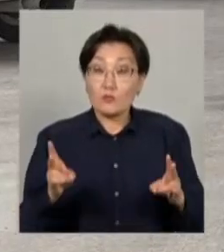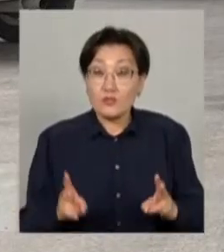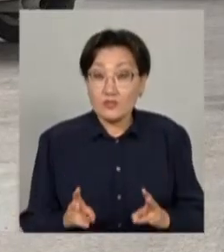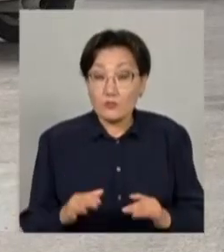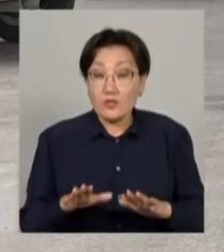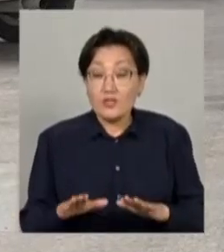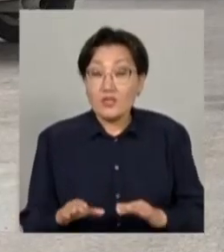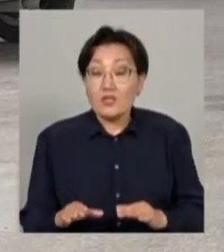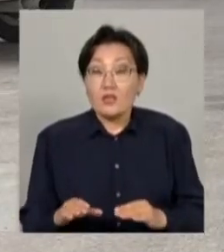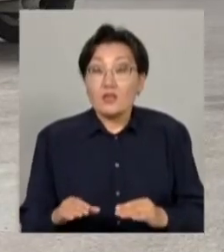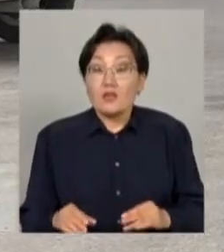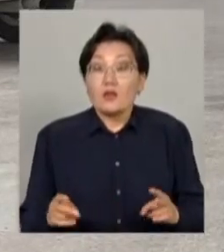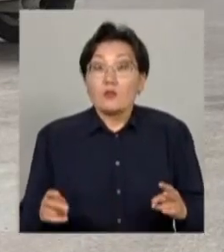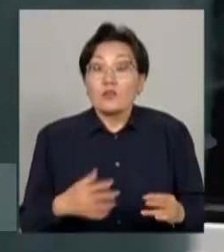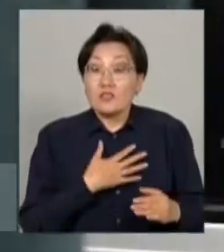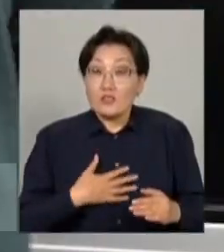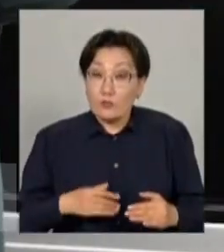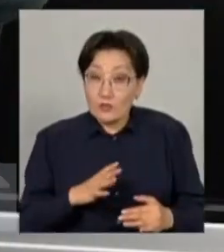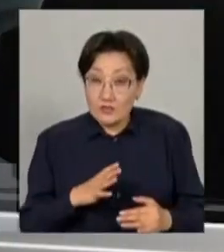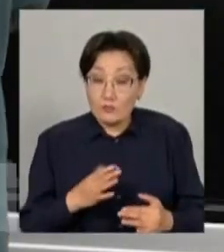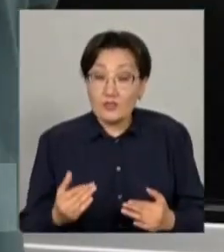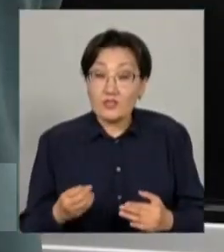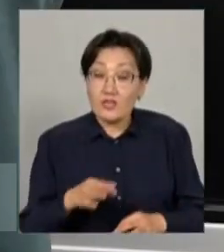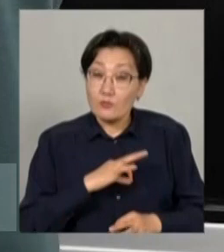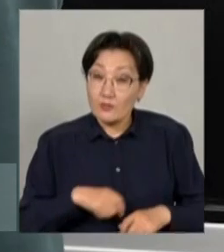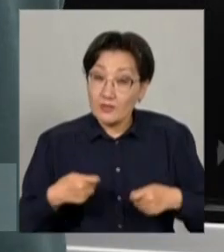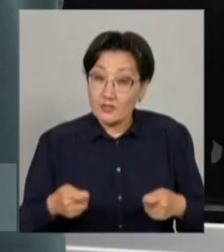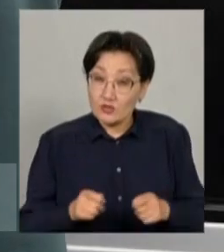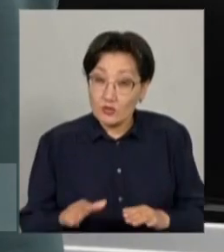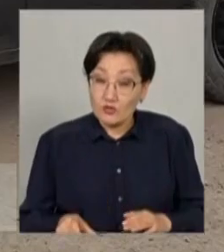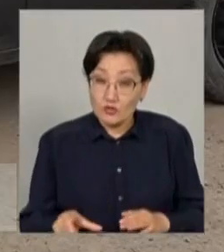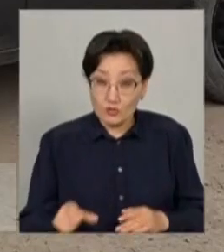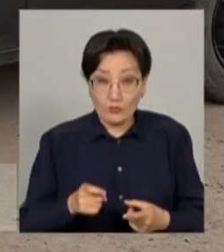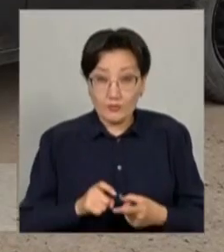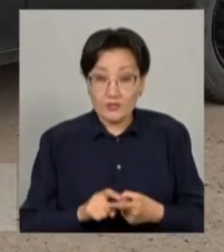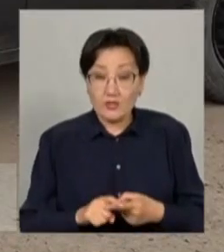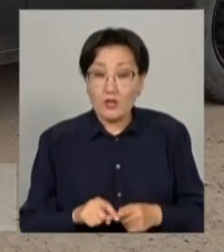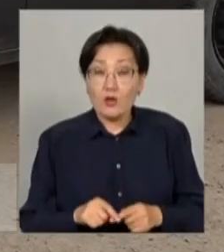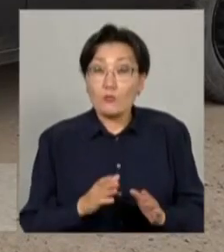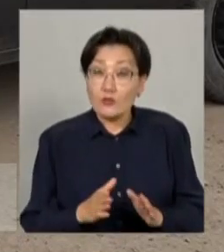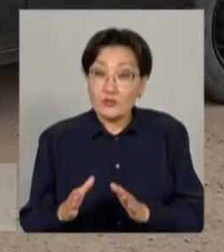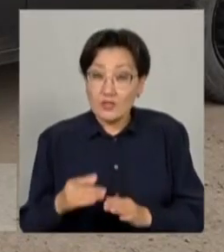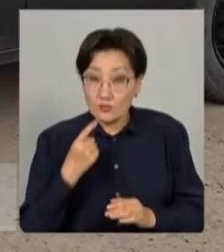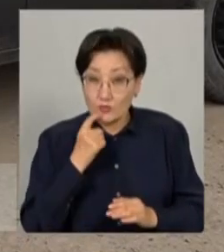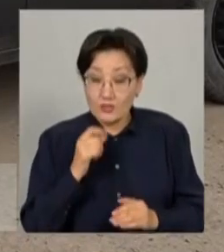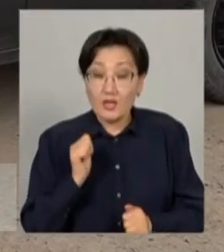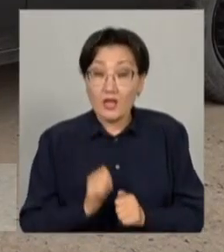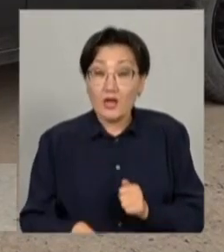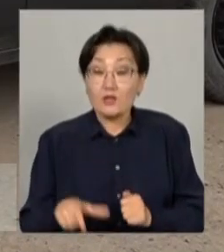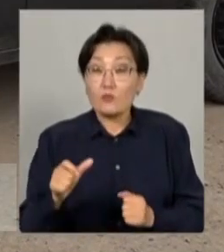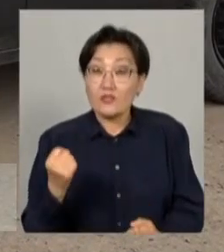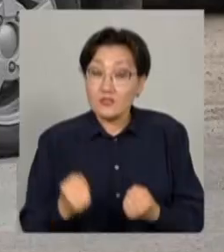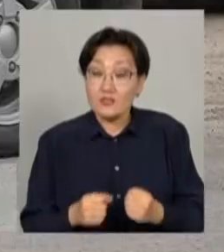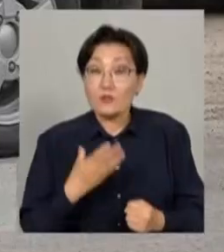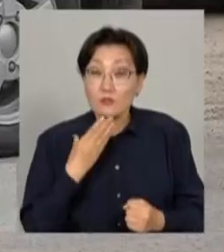ұшырағандар тек жеңіл дене жарақатын алған. Сөздерінше әлі қолданысқа берілмеген жол торабын тәртіпке келтіру қиын. Әркім өз білгенінше